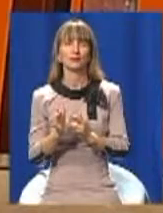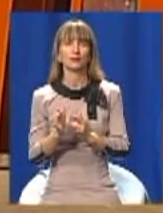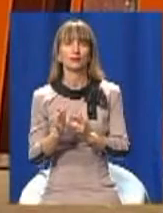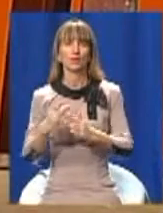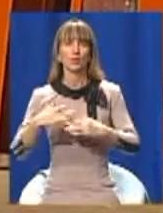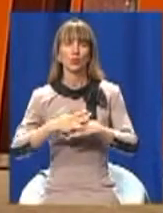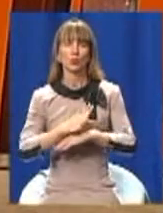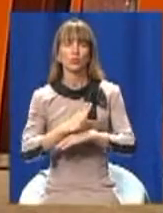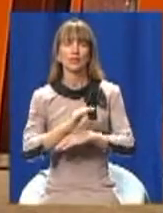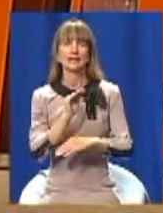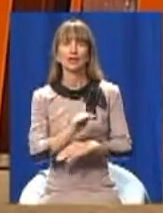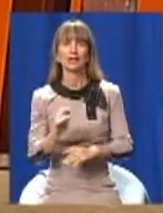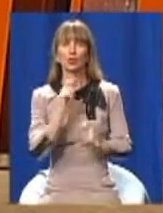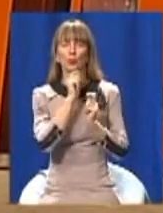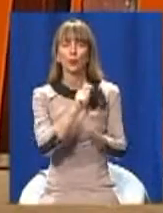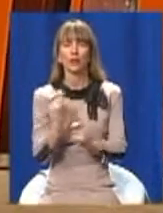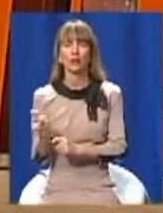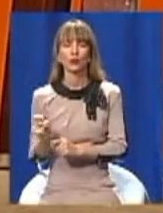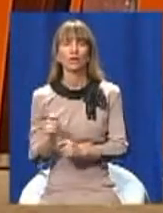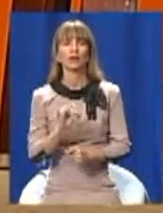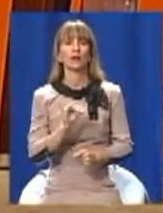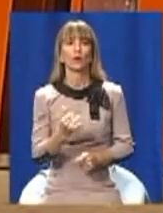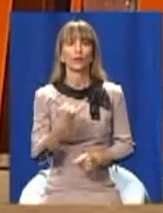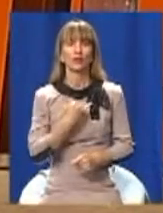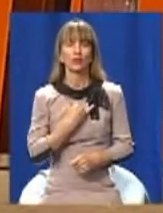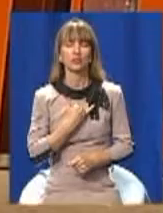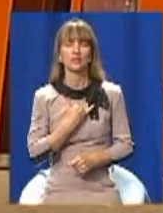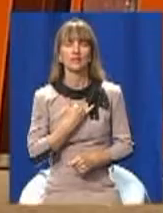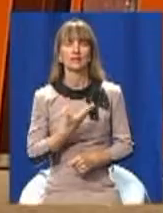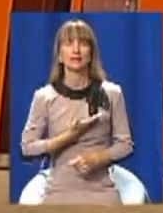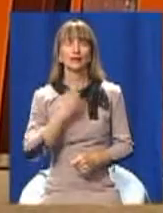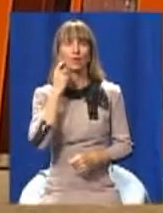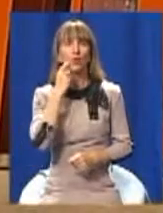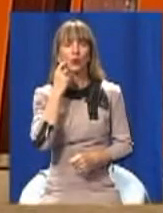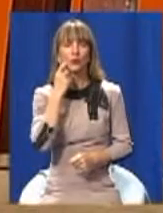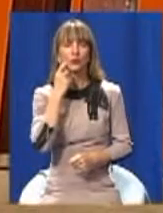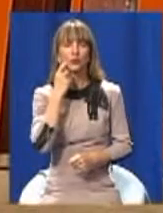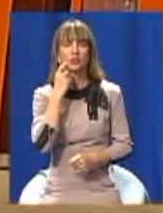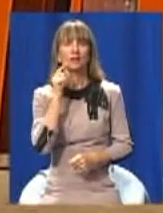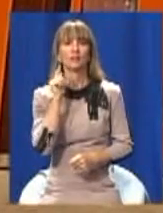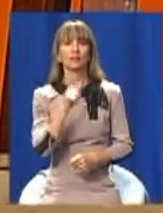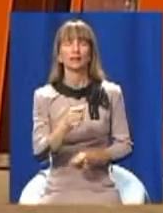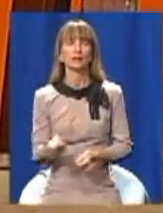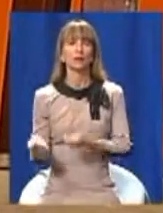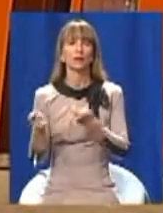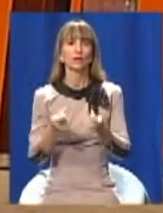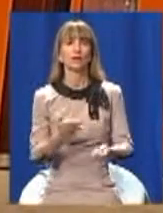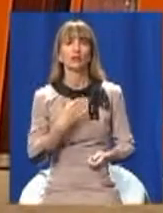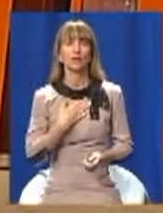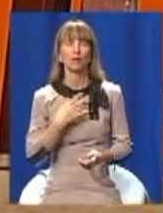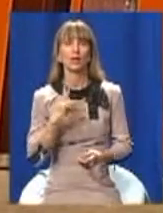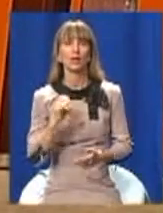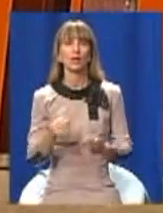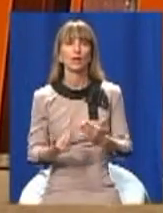у різдвяну північ діткам подарунки. В нас Дід Мороз. Він приносить нам на Новий